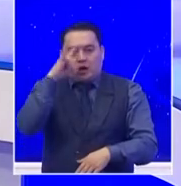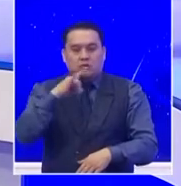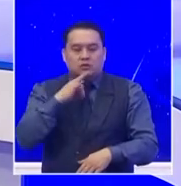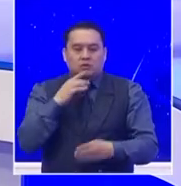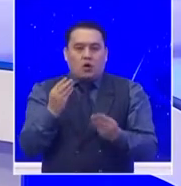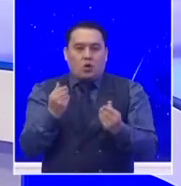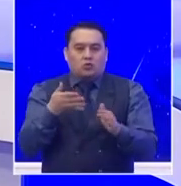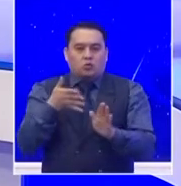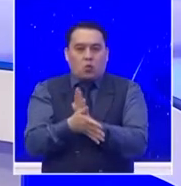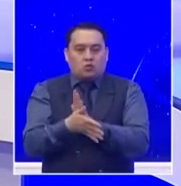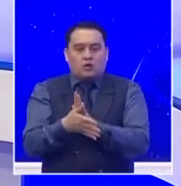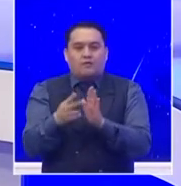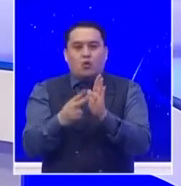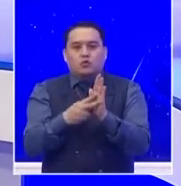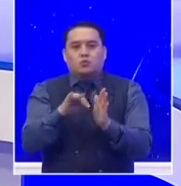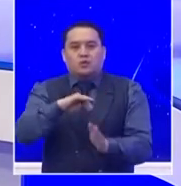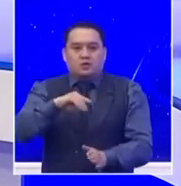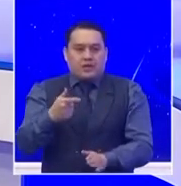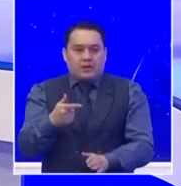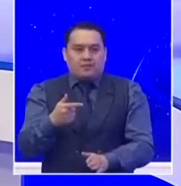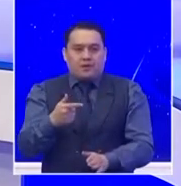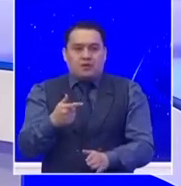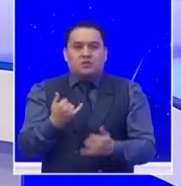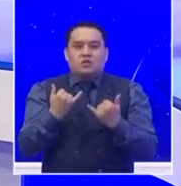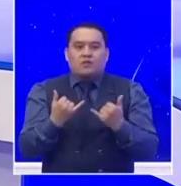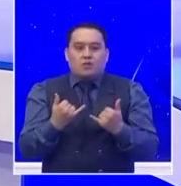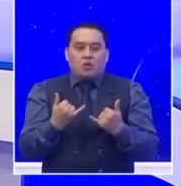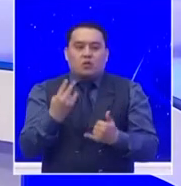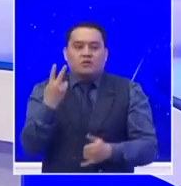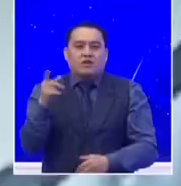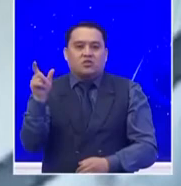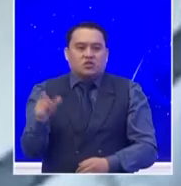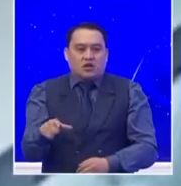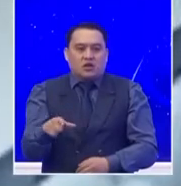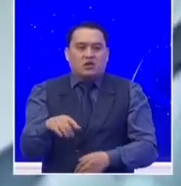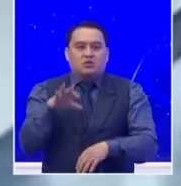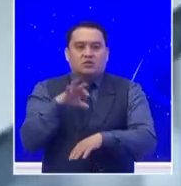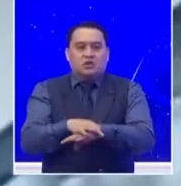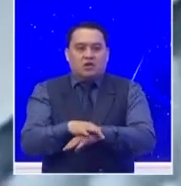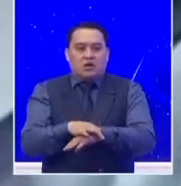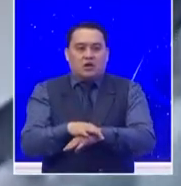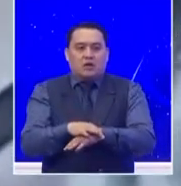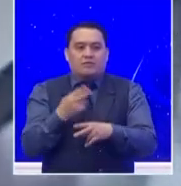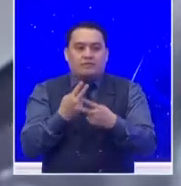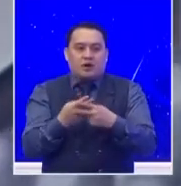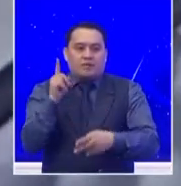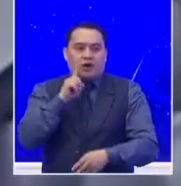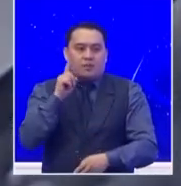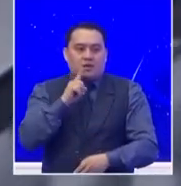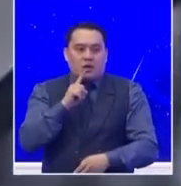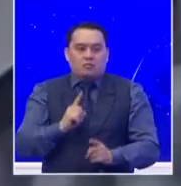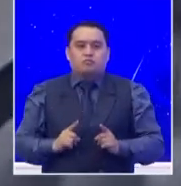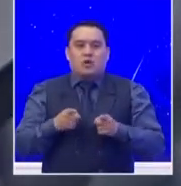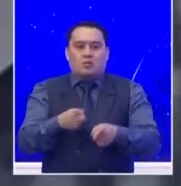валютой. Ущерб составил почти 8 миллионов тенге. В настоящее время двоих подозреваемых уже задержали и поместили под стражу.